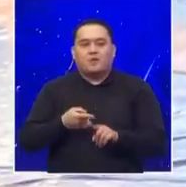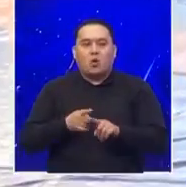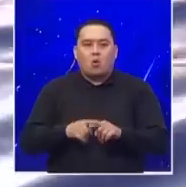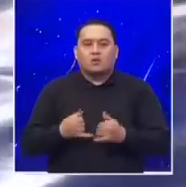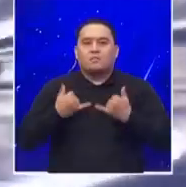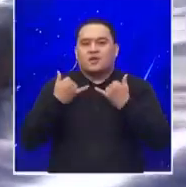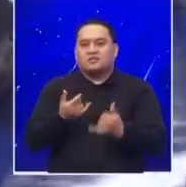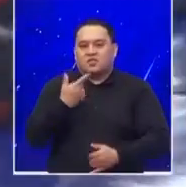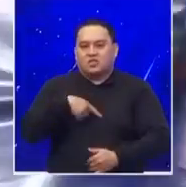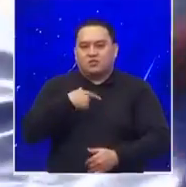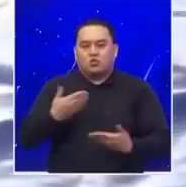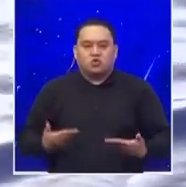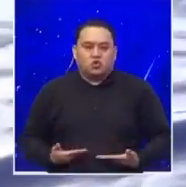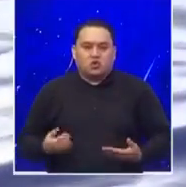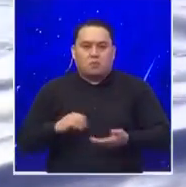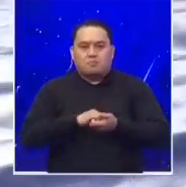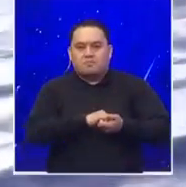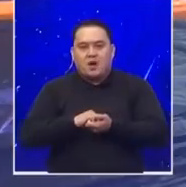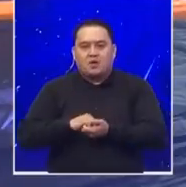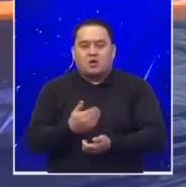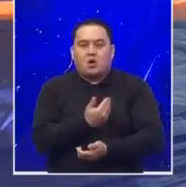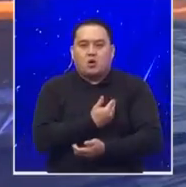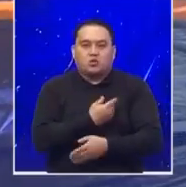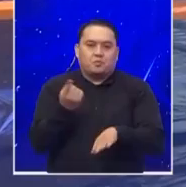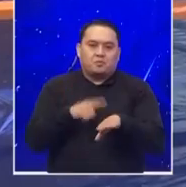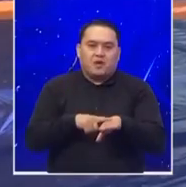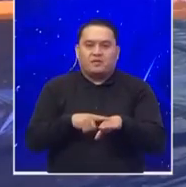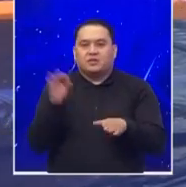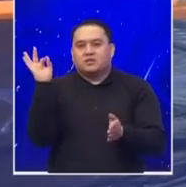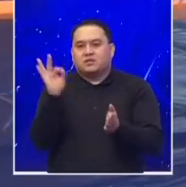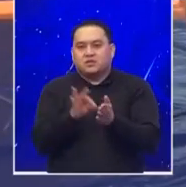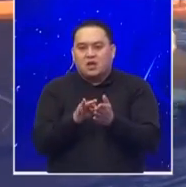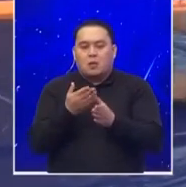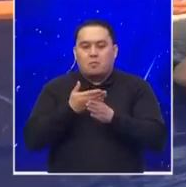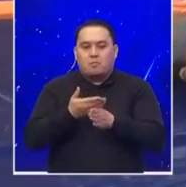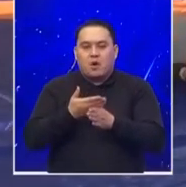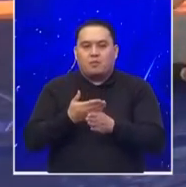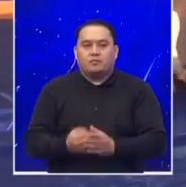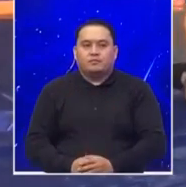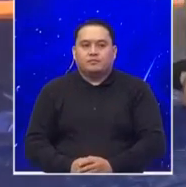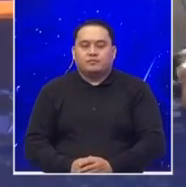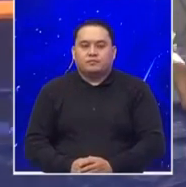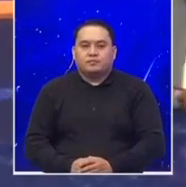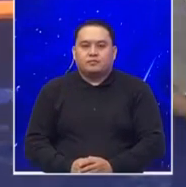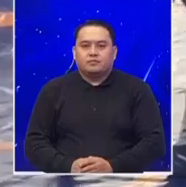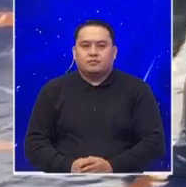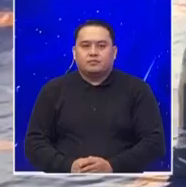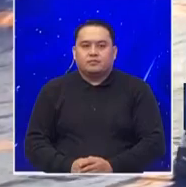себя борьбе. На грядущих чемпионатах он намерен завоевать первые места. В достижении цели поможет ему 4-летний опыт на